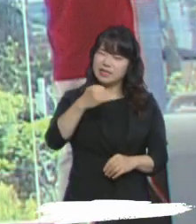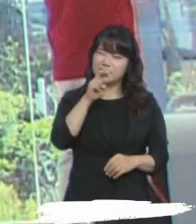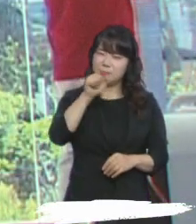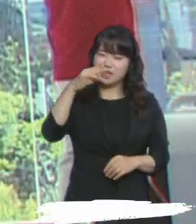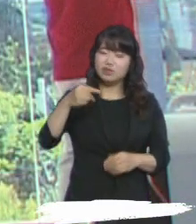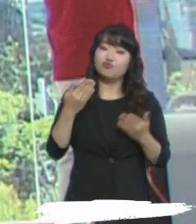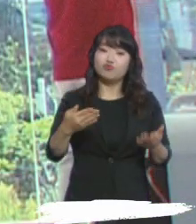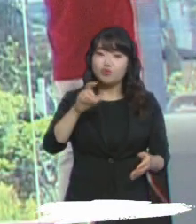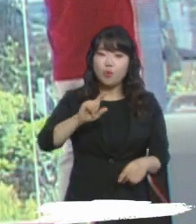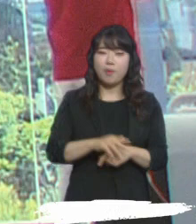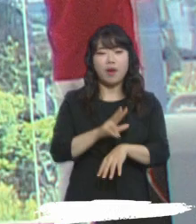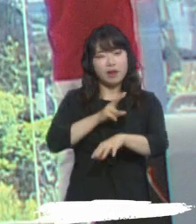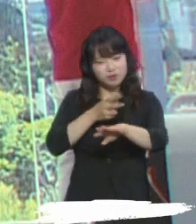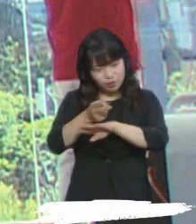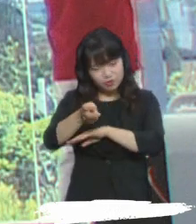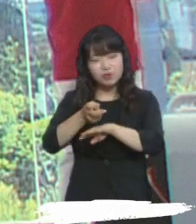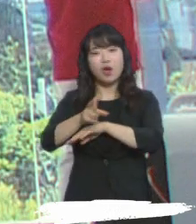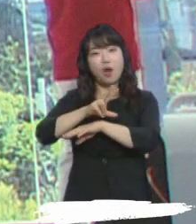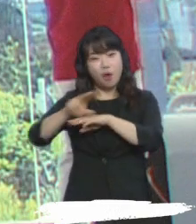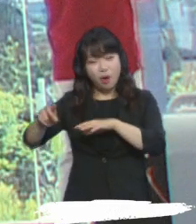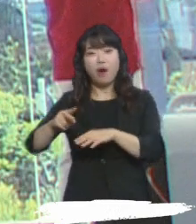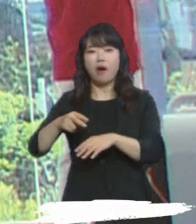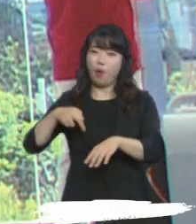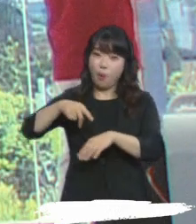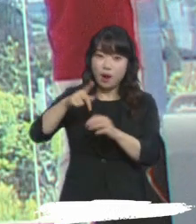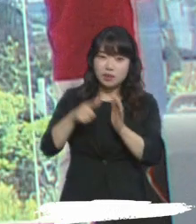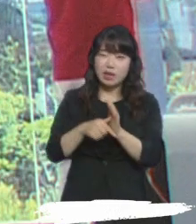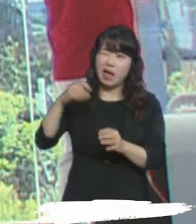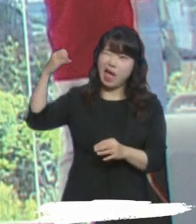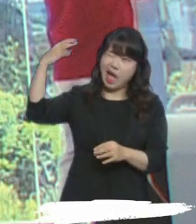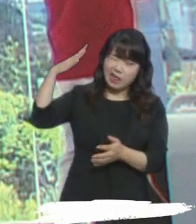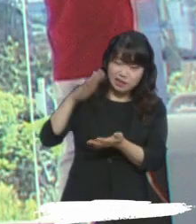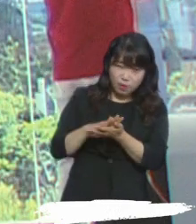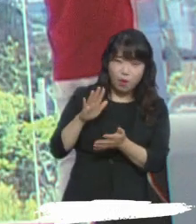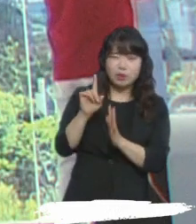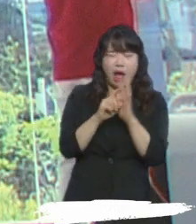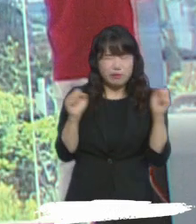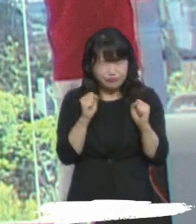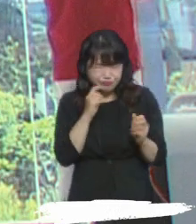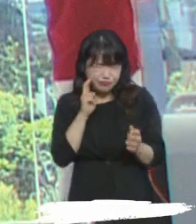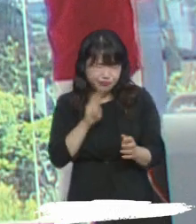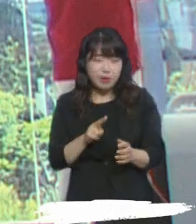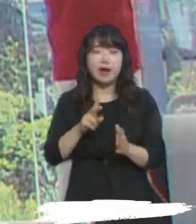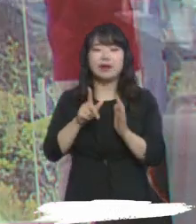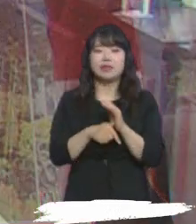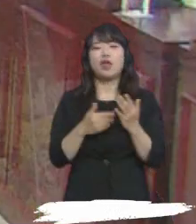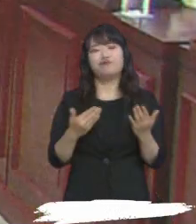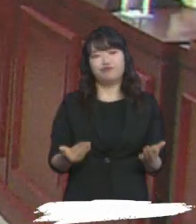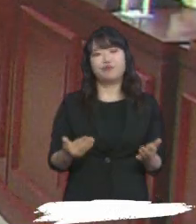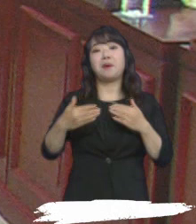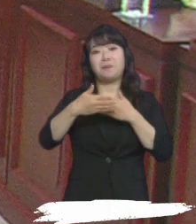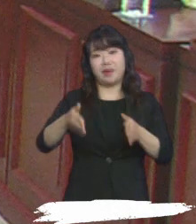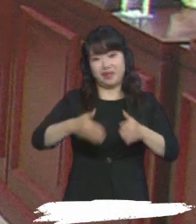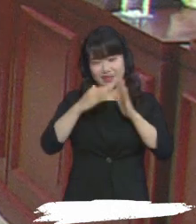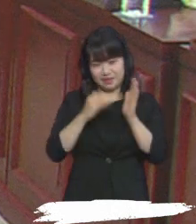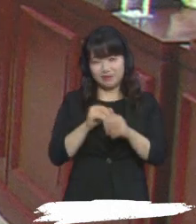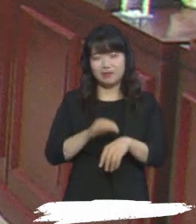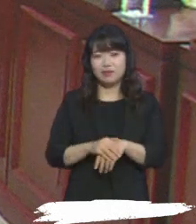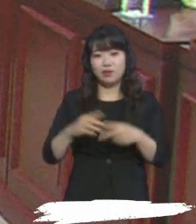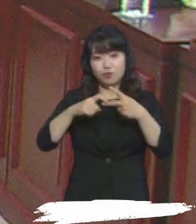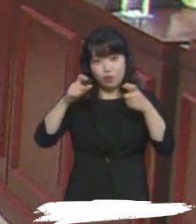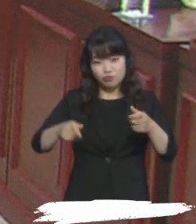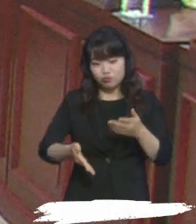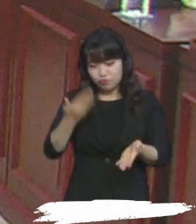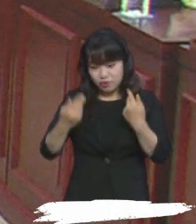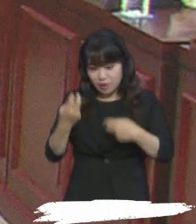쉼터는 대중교통을 이용하는 주민이 폭염과 한파를 피할 수 있도록 해주는 시설인데요. 동대문구 의회는 행정사무감사에서